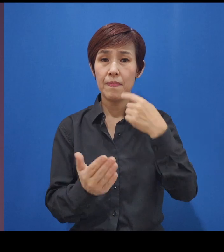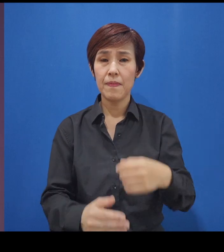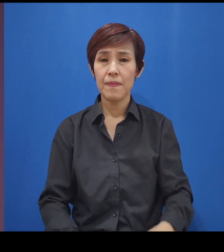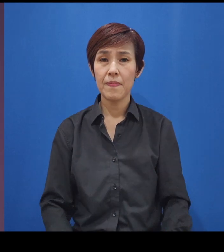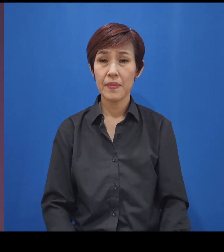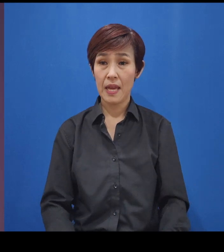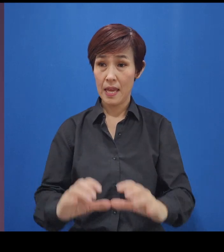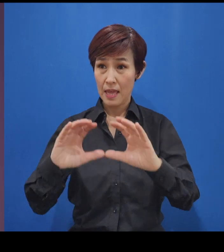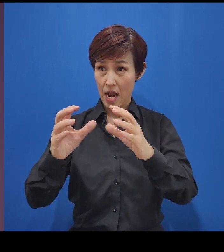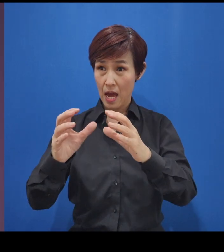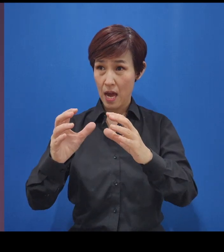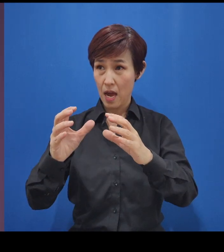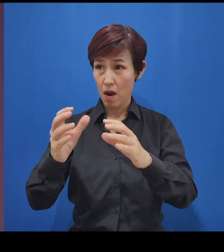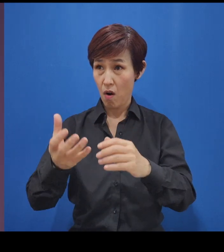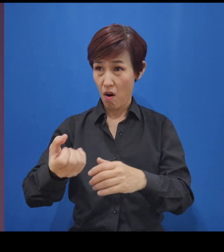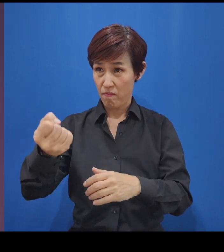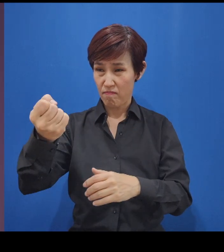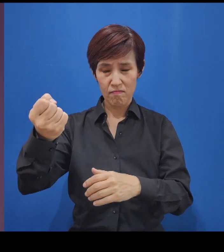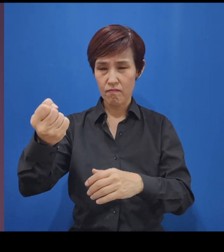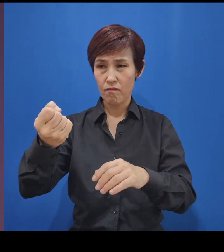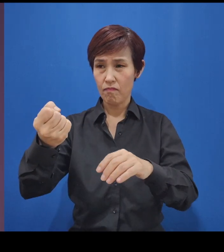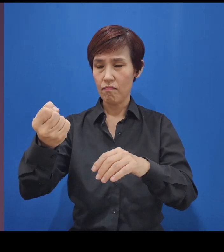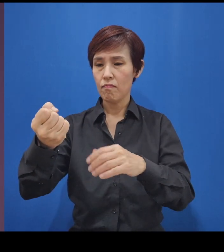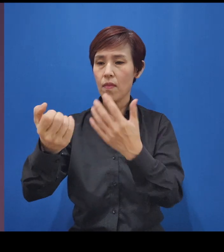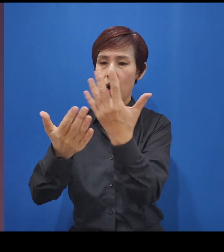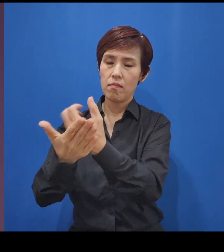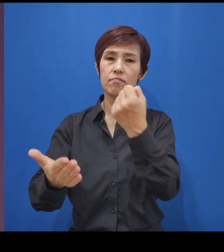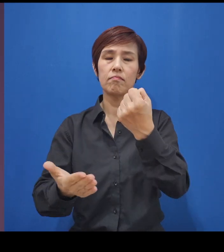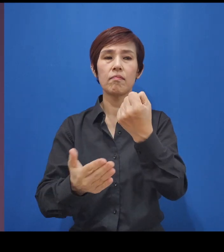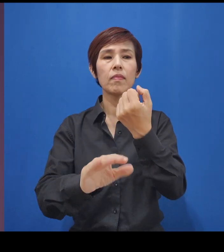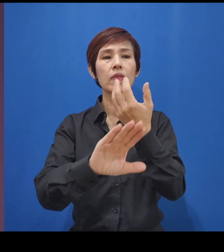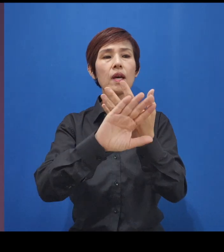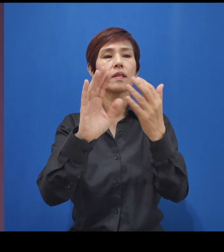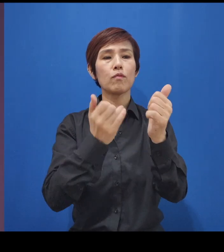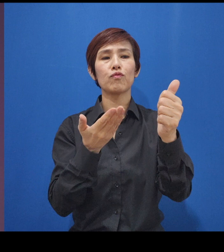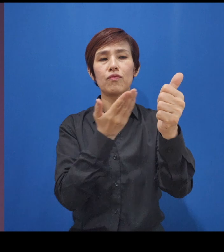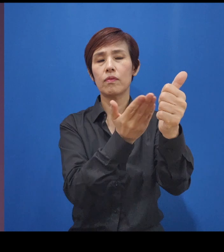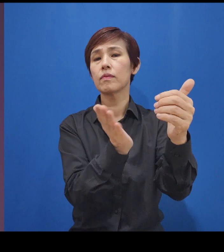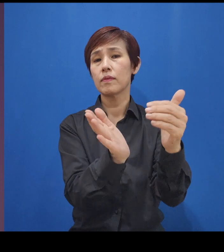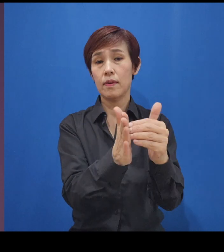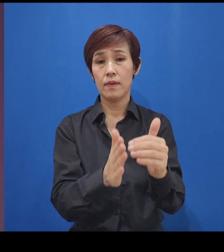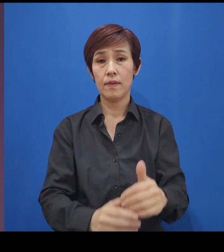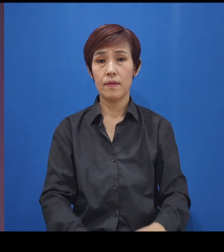이 나라를 왕에게서 떼어 이웃에게 주셨습니다.